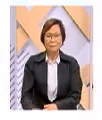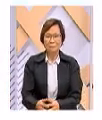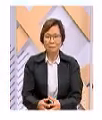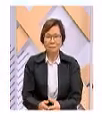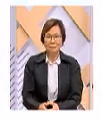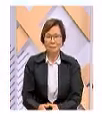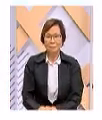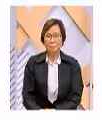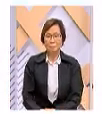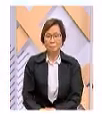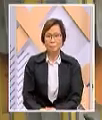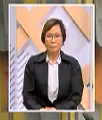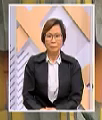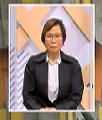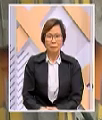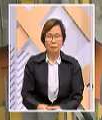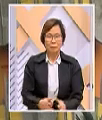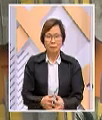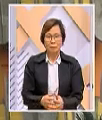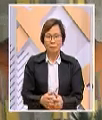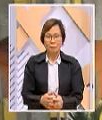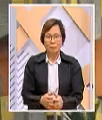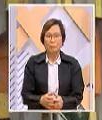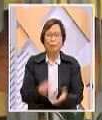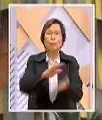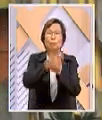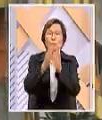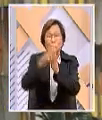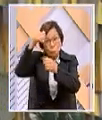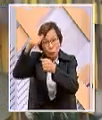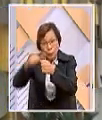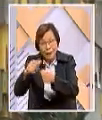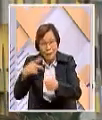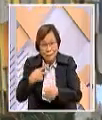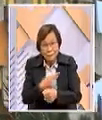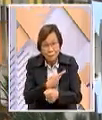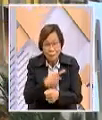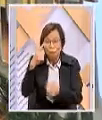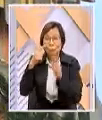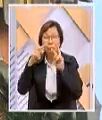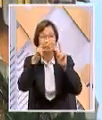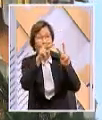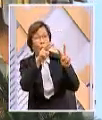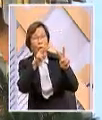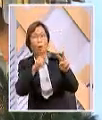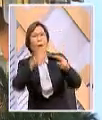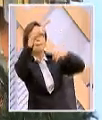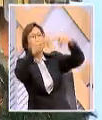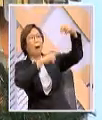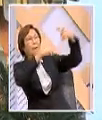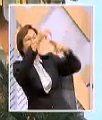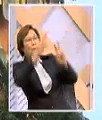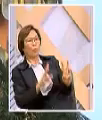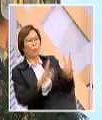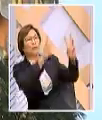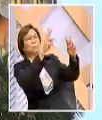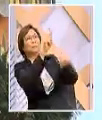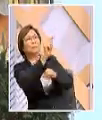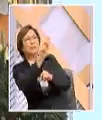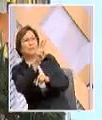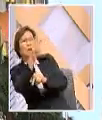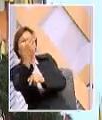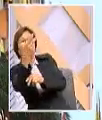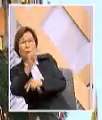maka tiadalah yang baru. Itulah yang menjadi kenangan. Ini seperti yang anda dapat saksikan adalah bangunan Wisma TV